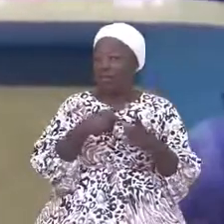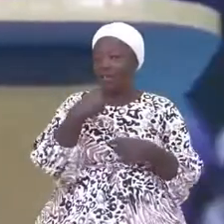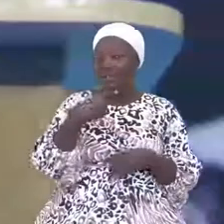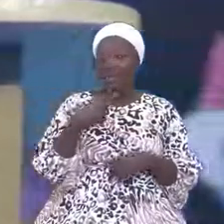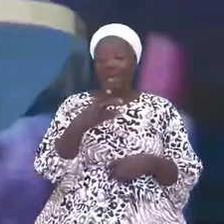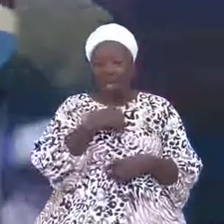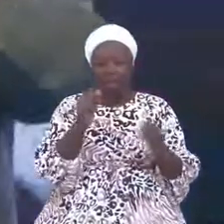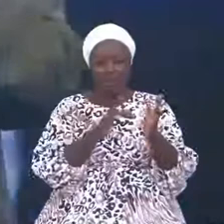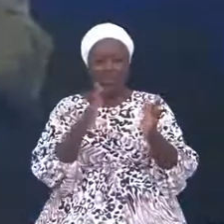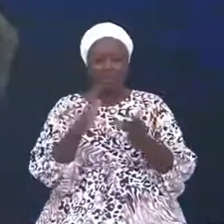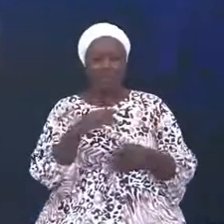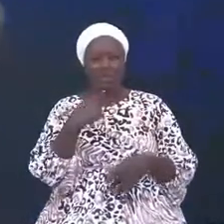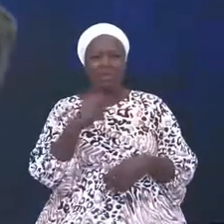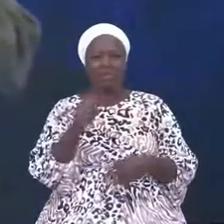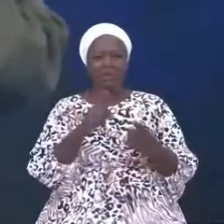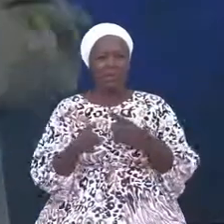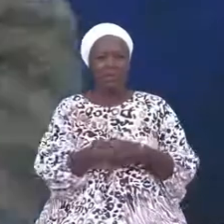pour toi.